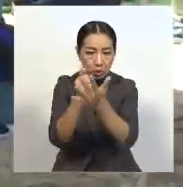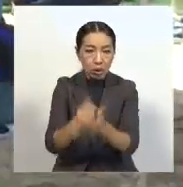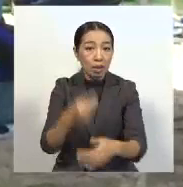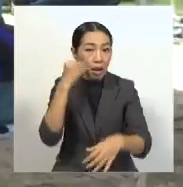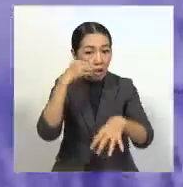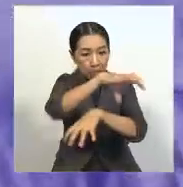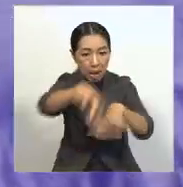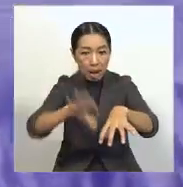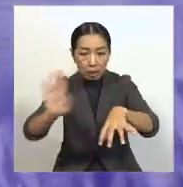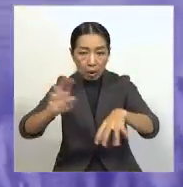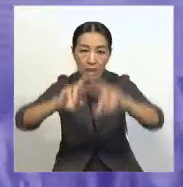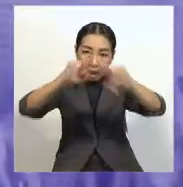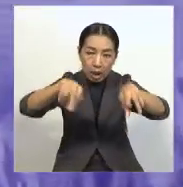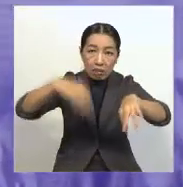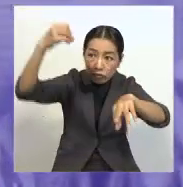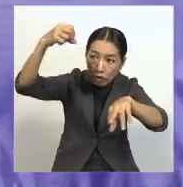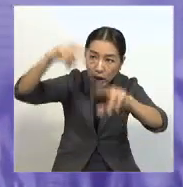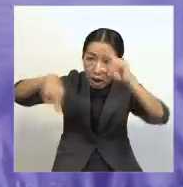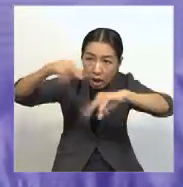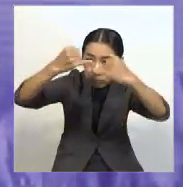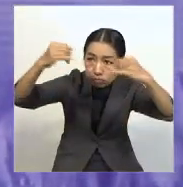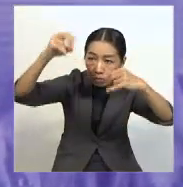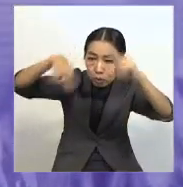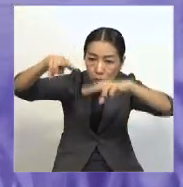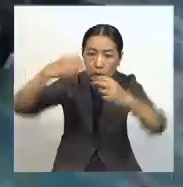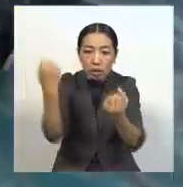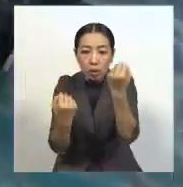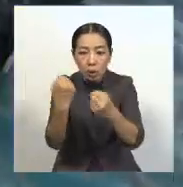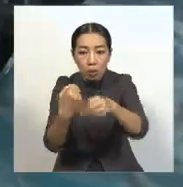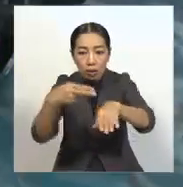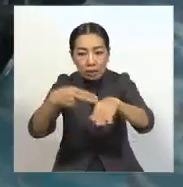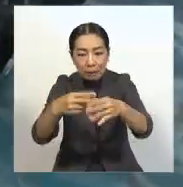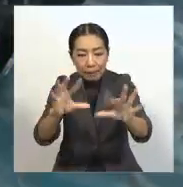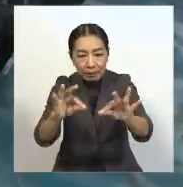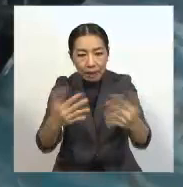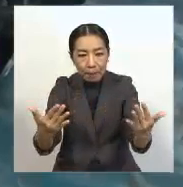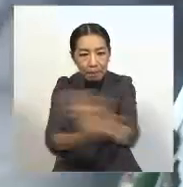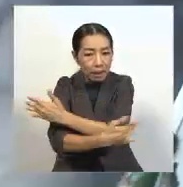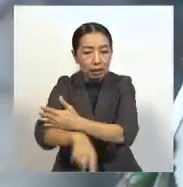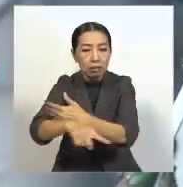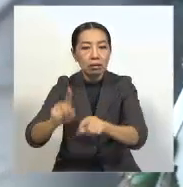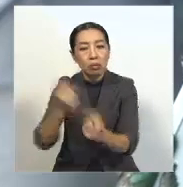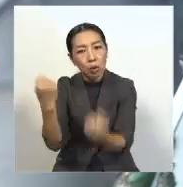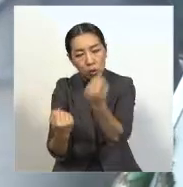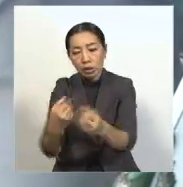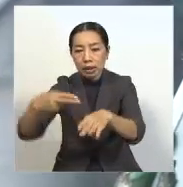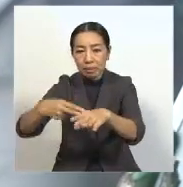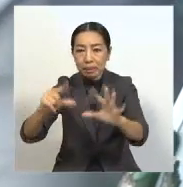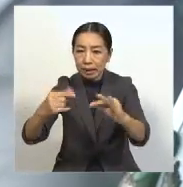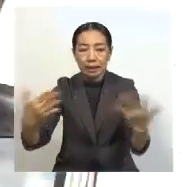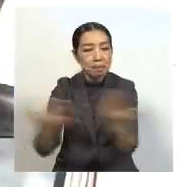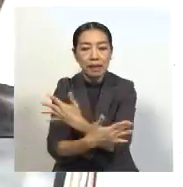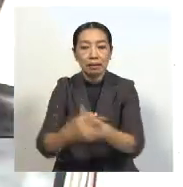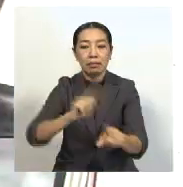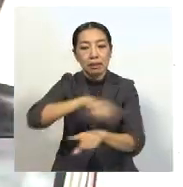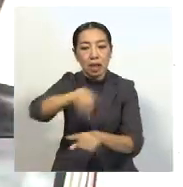าตรวจเช็คแล้วก็เปลี่ยนถ่ายน้ำมันเครื่องรถยนต์และรถจักรยานยนต์ที่ได้รับความเสียหายจากอุทกภัยครั้งนี้นะครับ